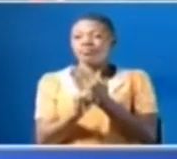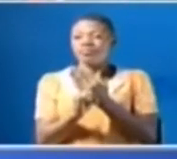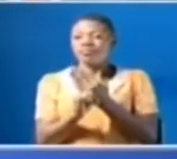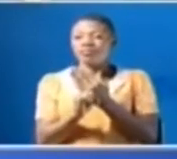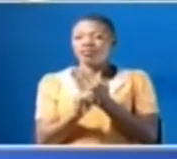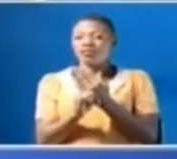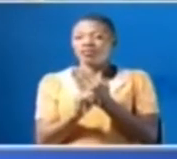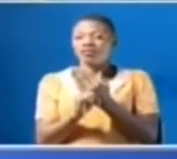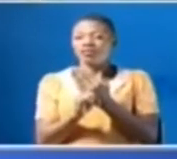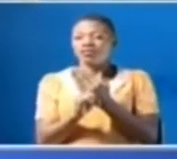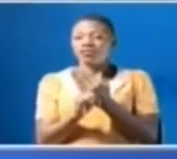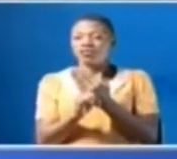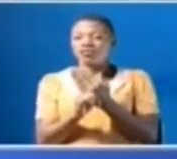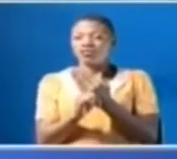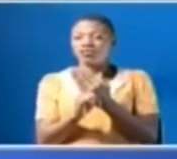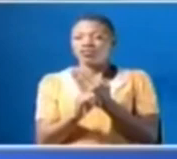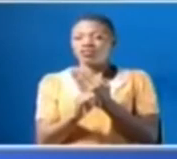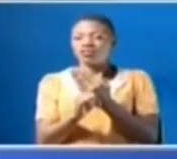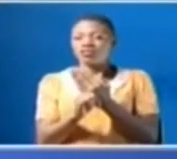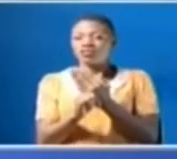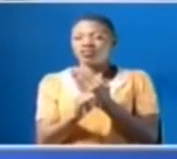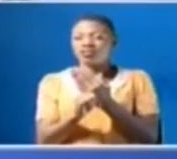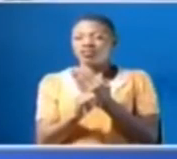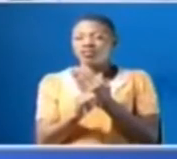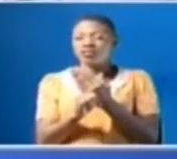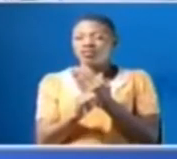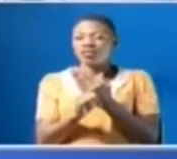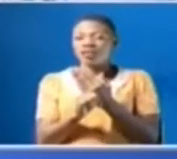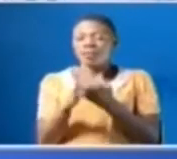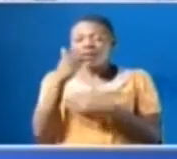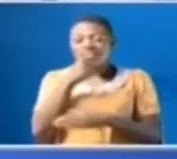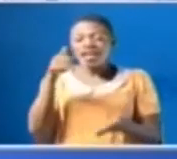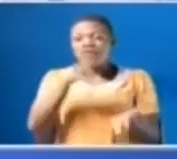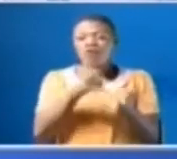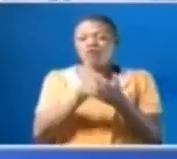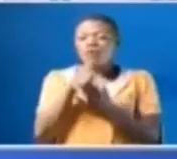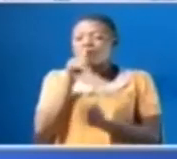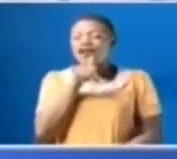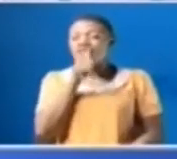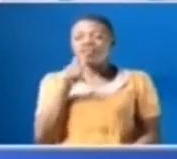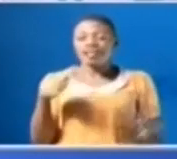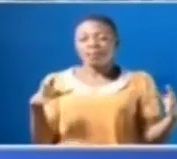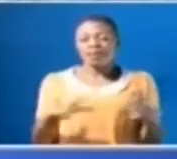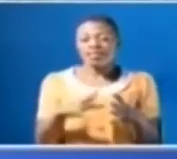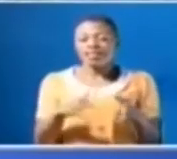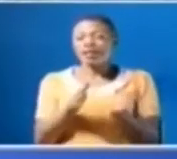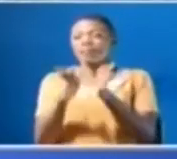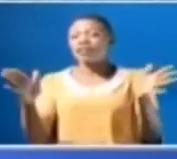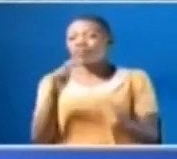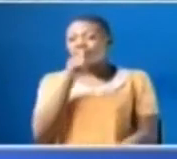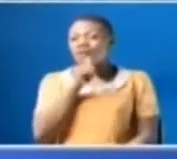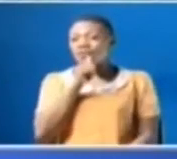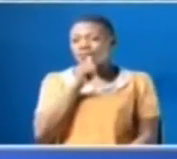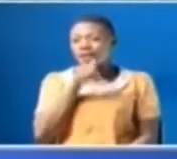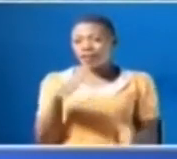ingekuwa inahusisha nani? Inahusisha kampuni za kibinafsi, kampuni za umma, ili wale ambao